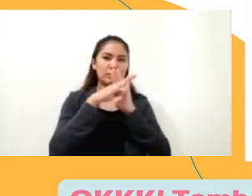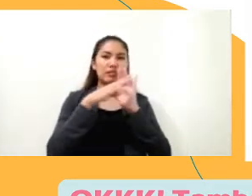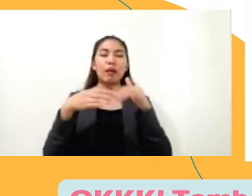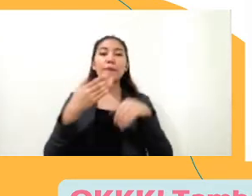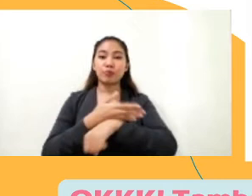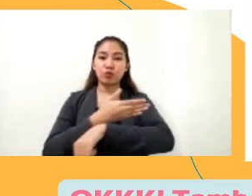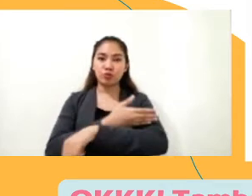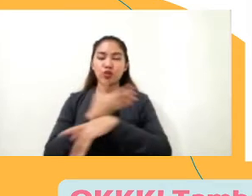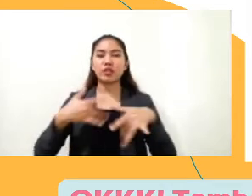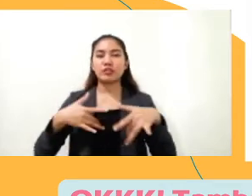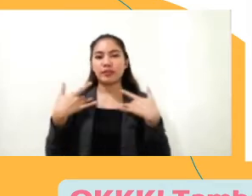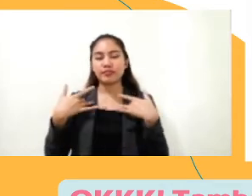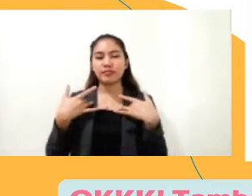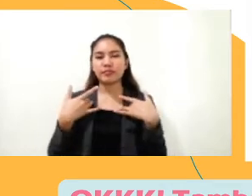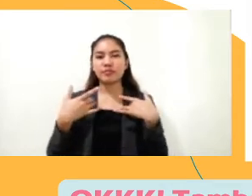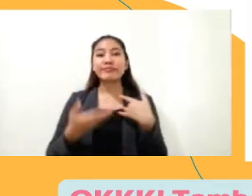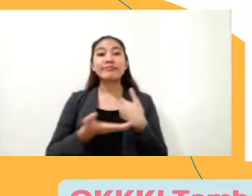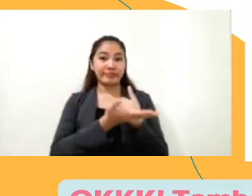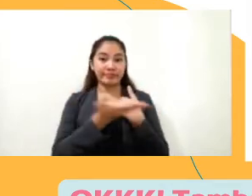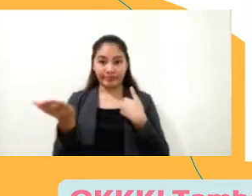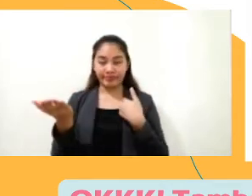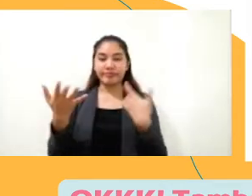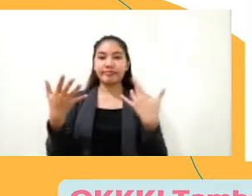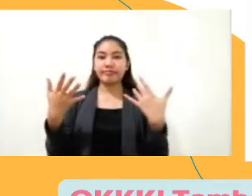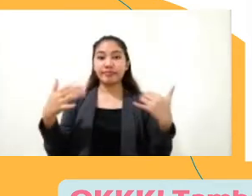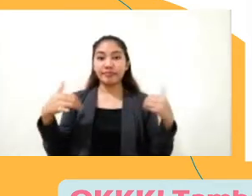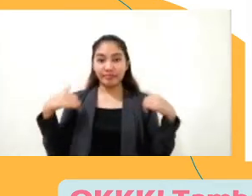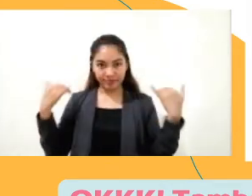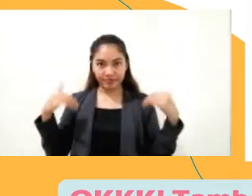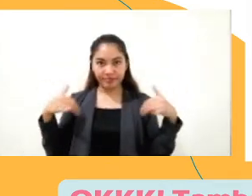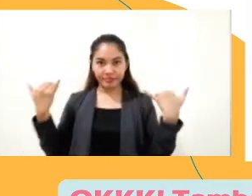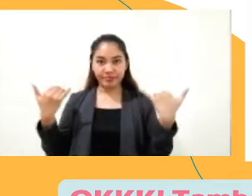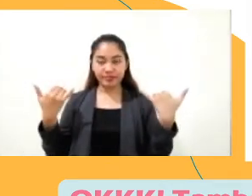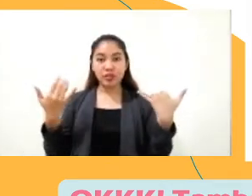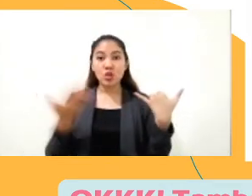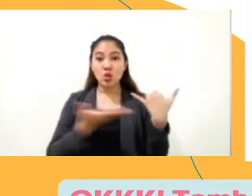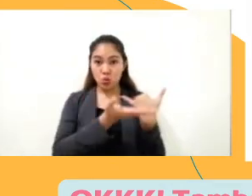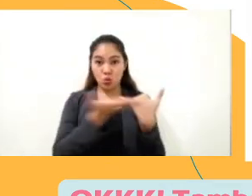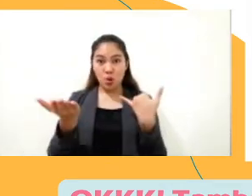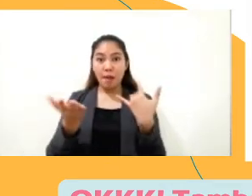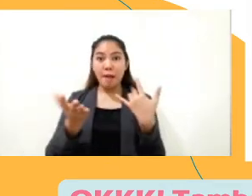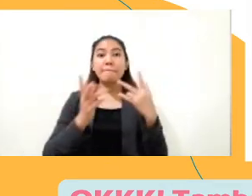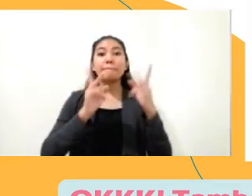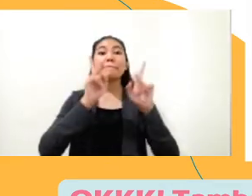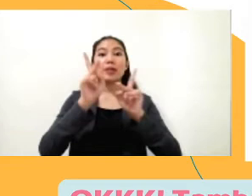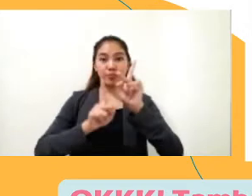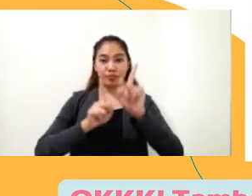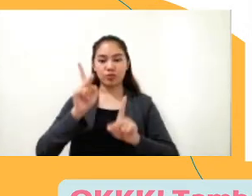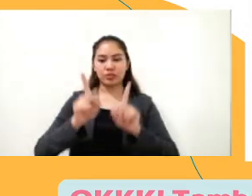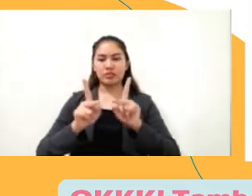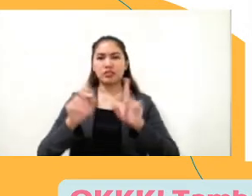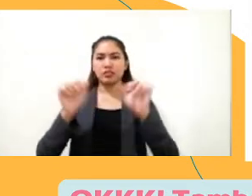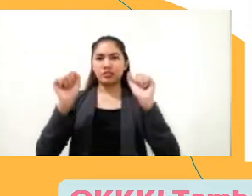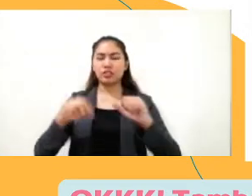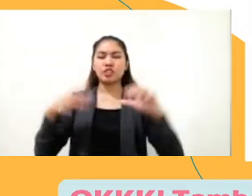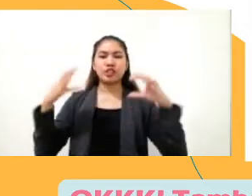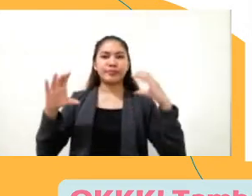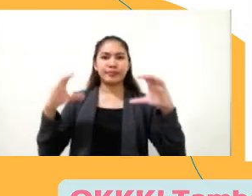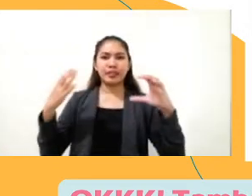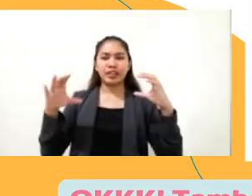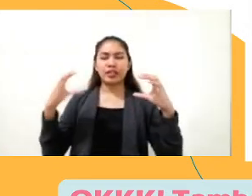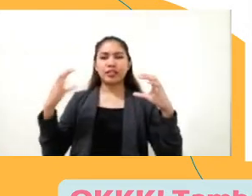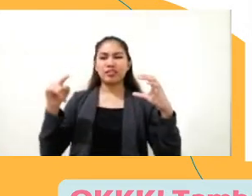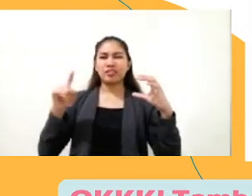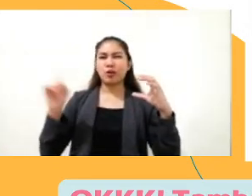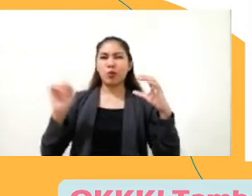So bilang mga kabataan at bilang tao, maihahambing natin ang ating mga sarili sa mga matatayog